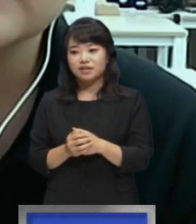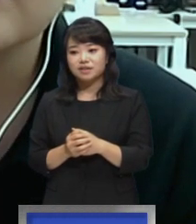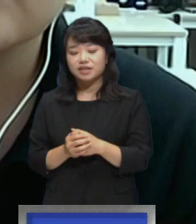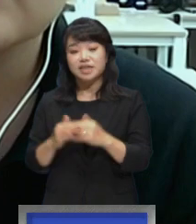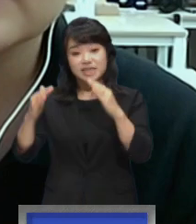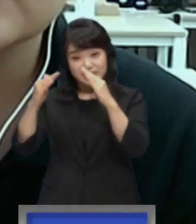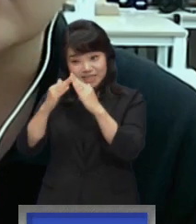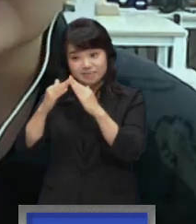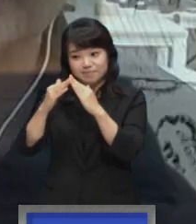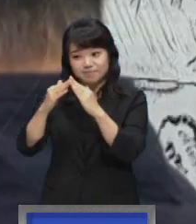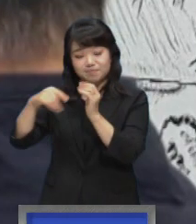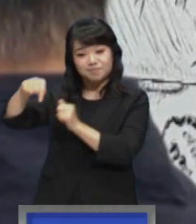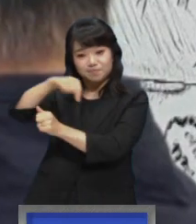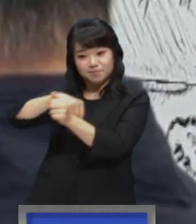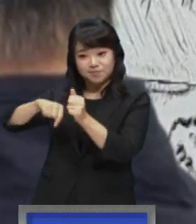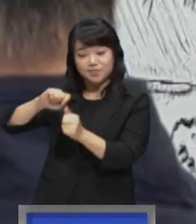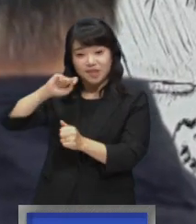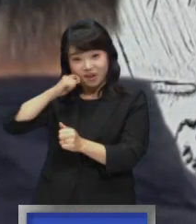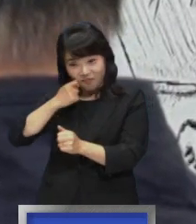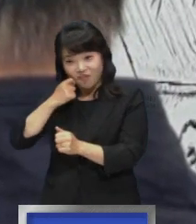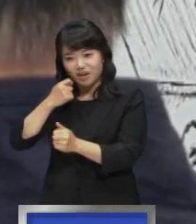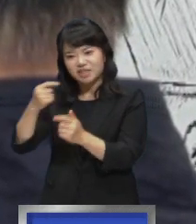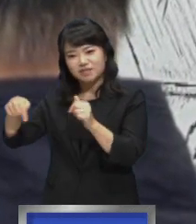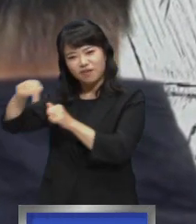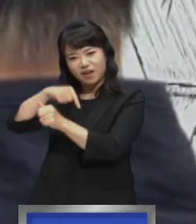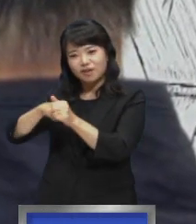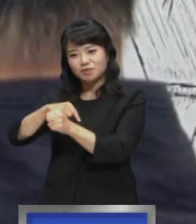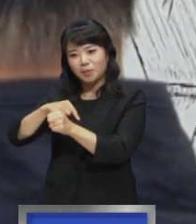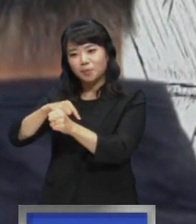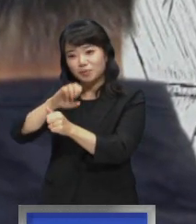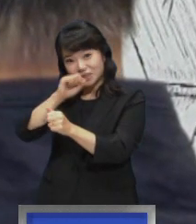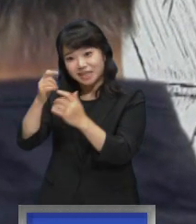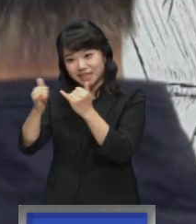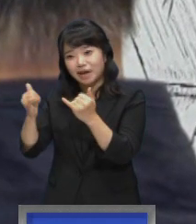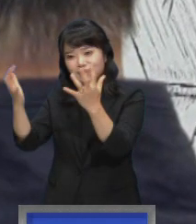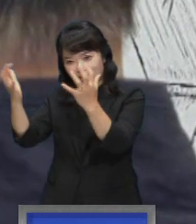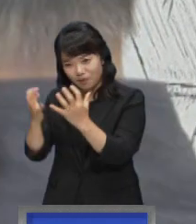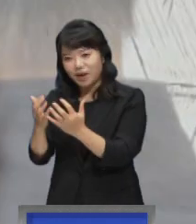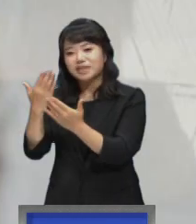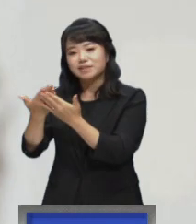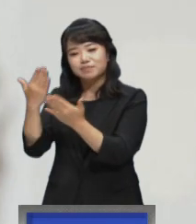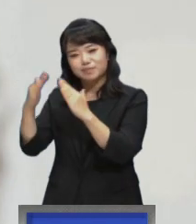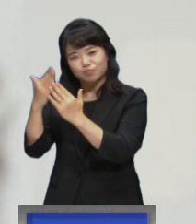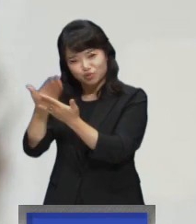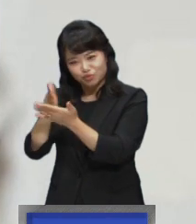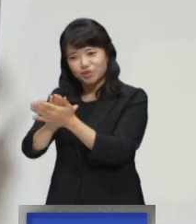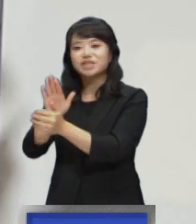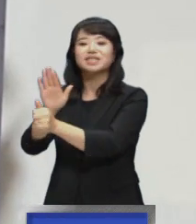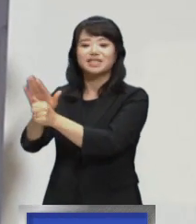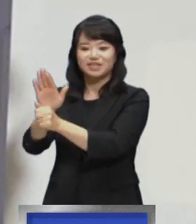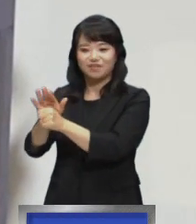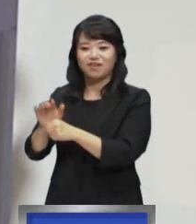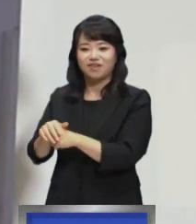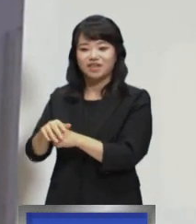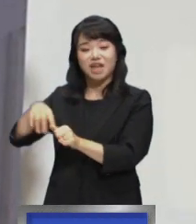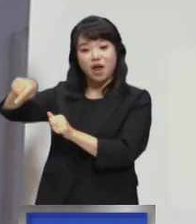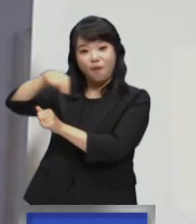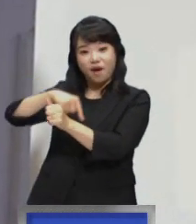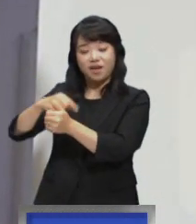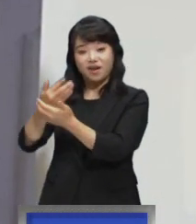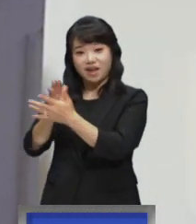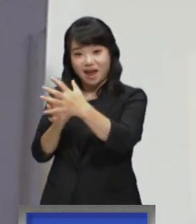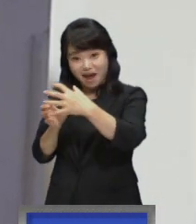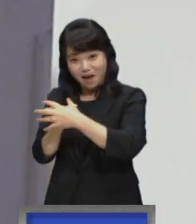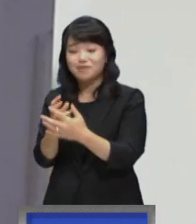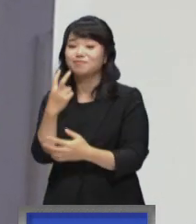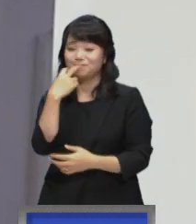주거 환경이 열악한 저소득층 취약계층을 대상으로 간단하게 집수리를 지원하고 있어서 주거 환경 개선